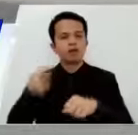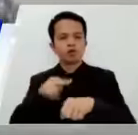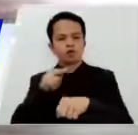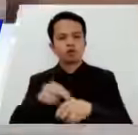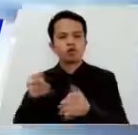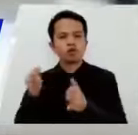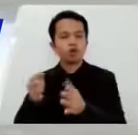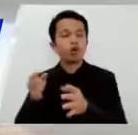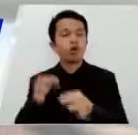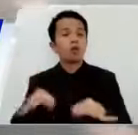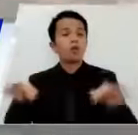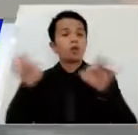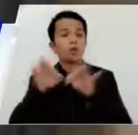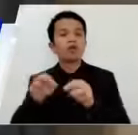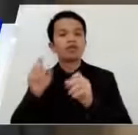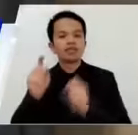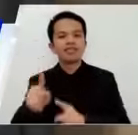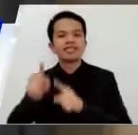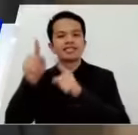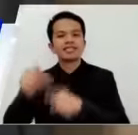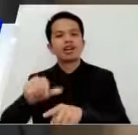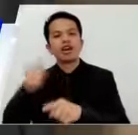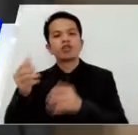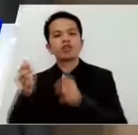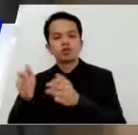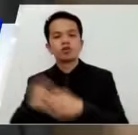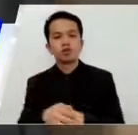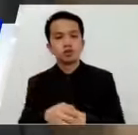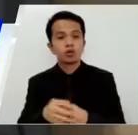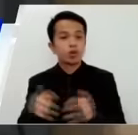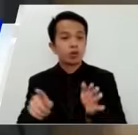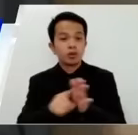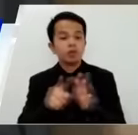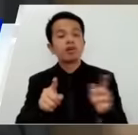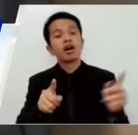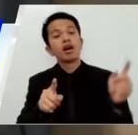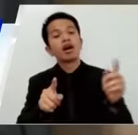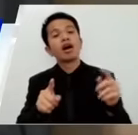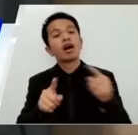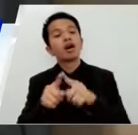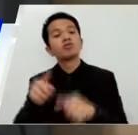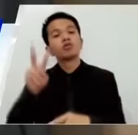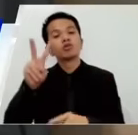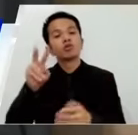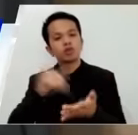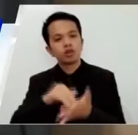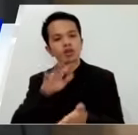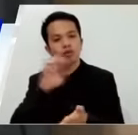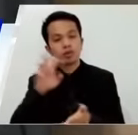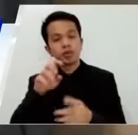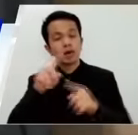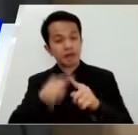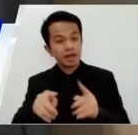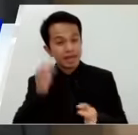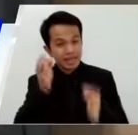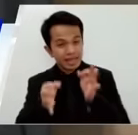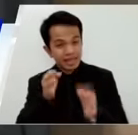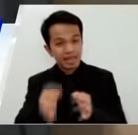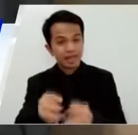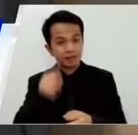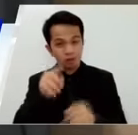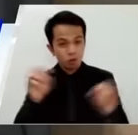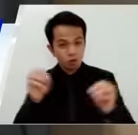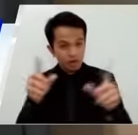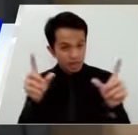intensyon ay marating ang kabilang kalsada. Ang penalty po ay 2,500. Pero kung kayo po ay walang lisensya or